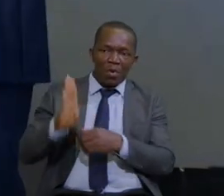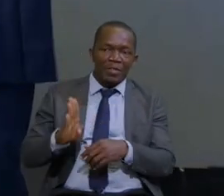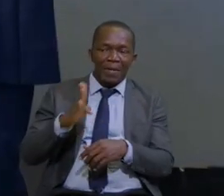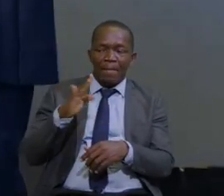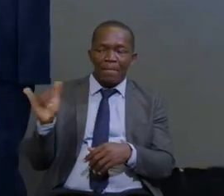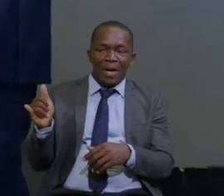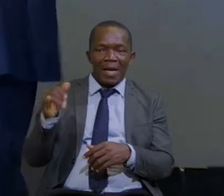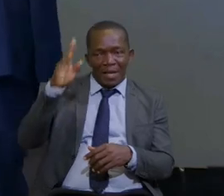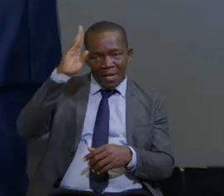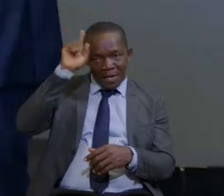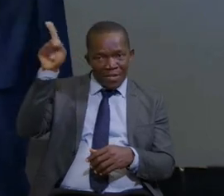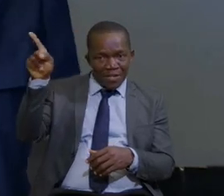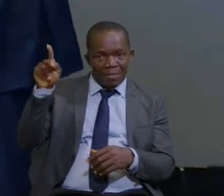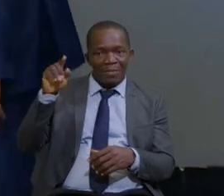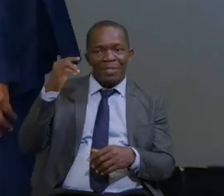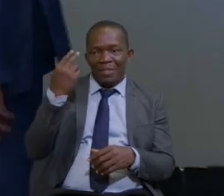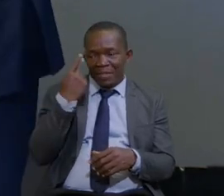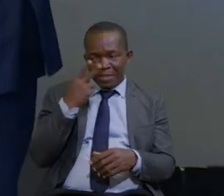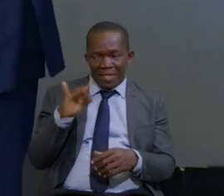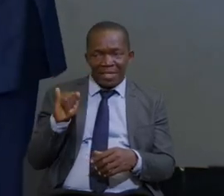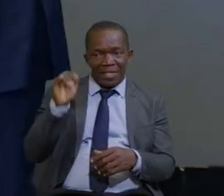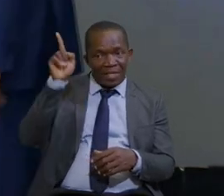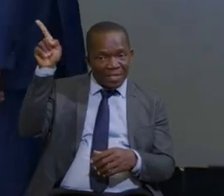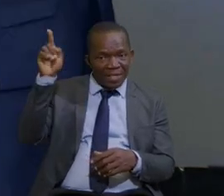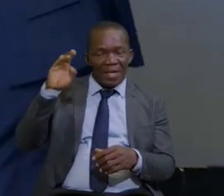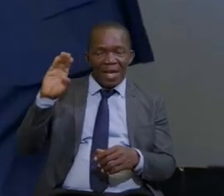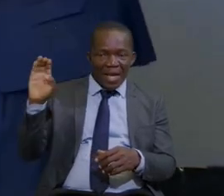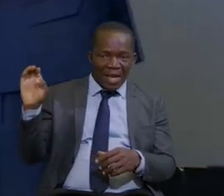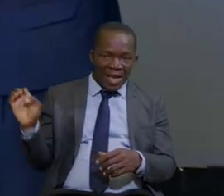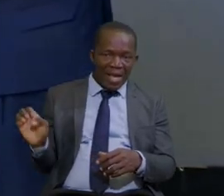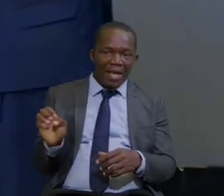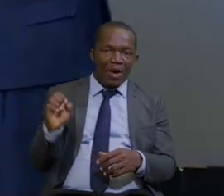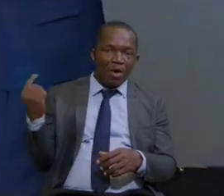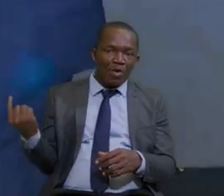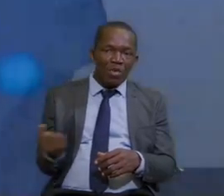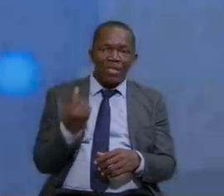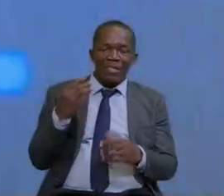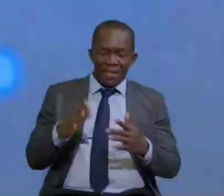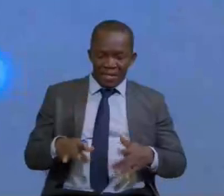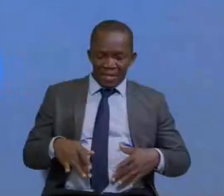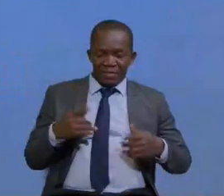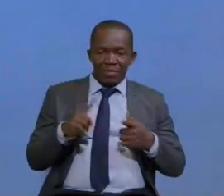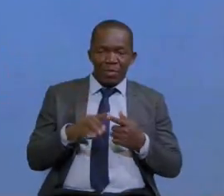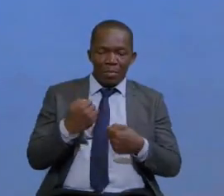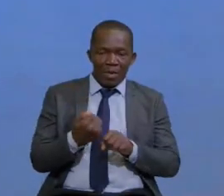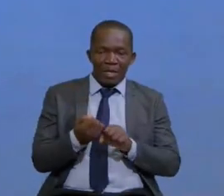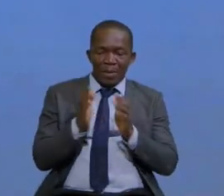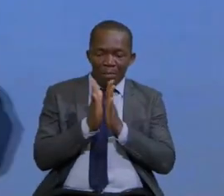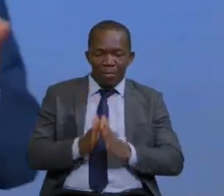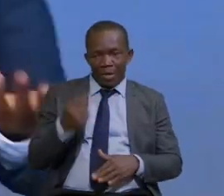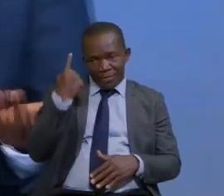Étant toujours vivant pour intercéder en leur faveur. Verset 26. Verset